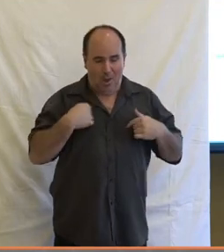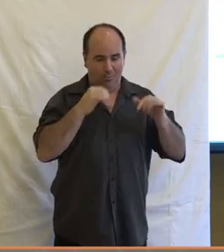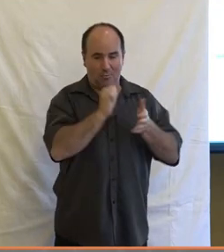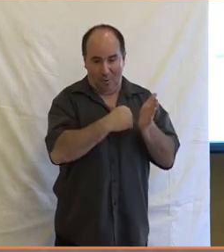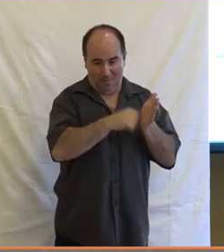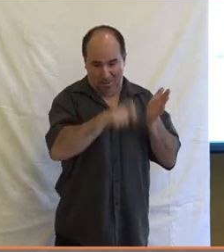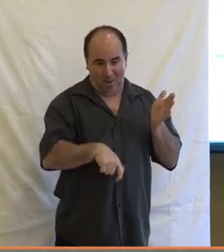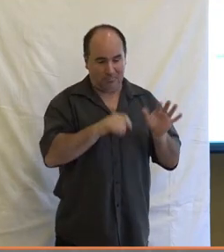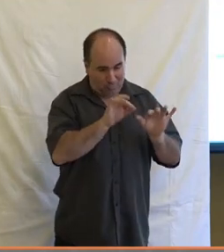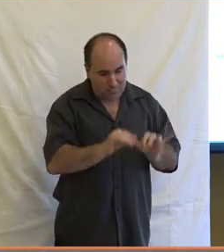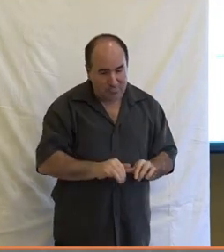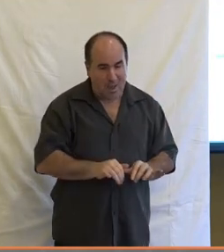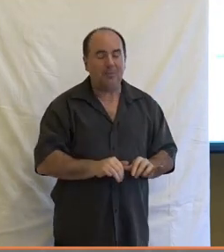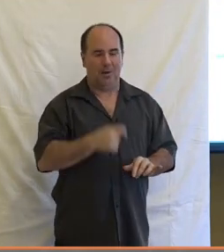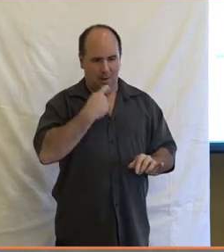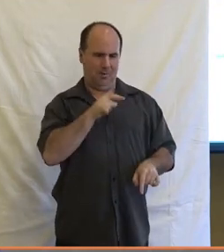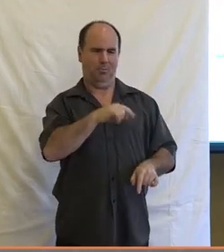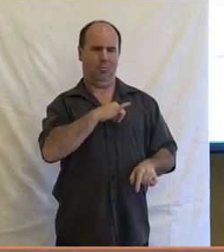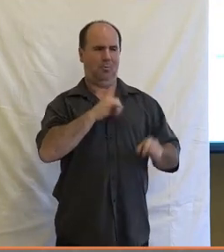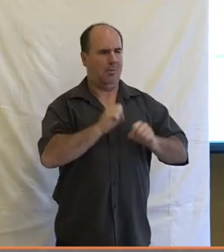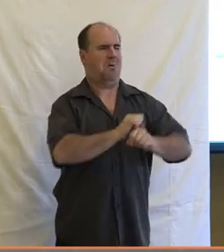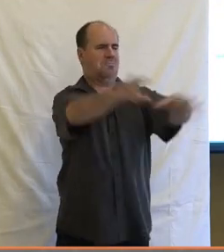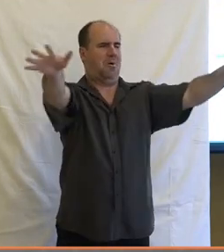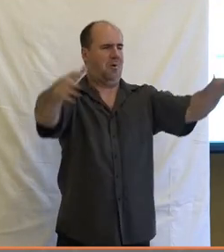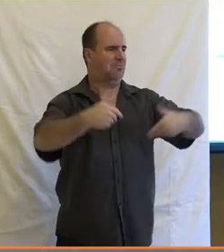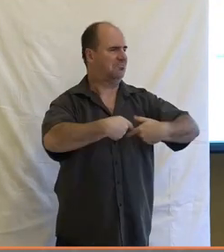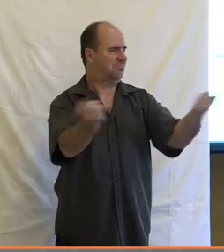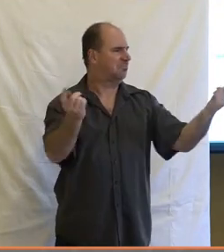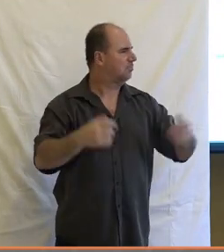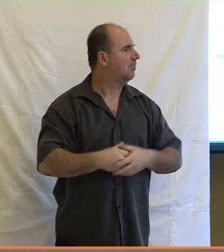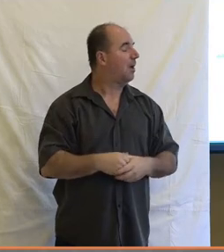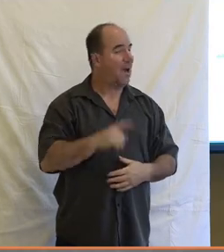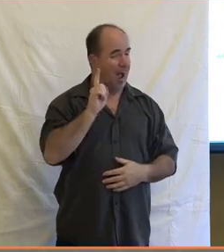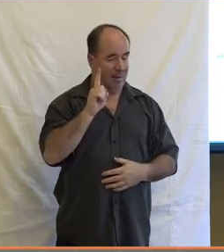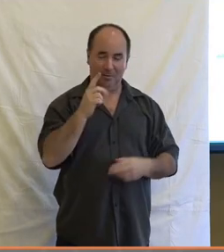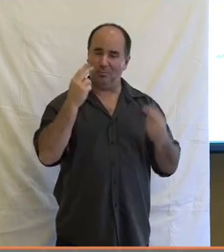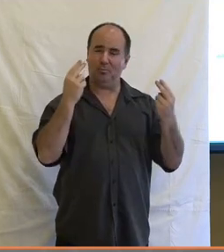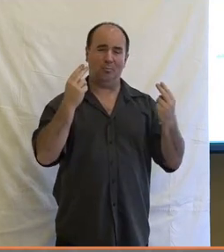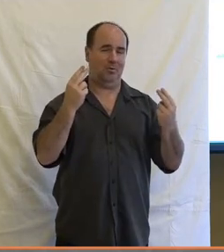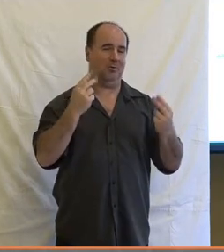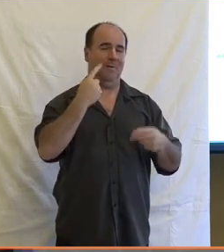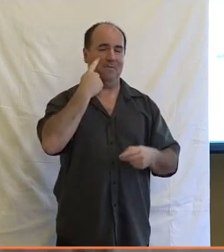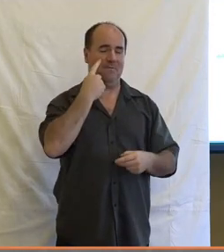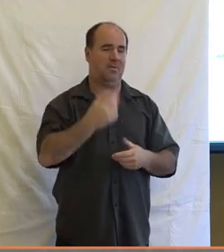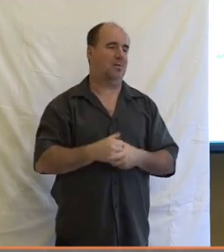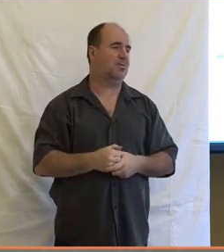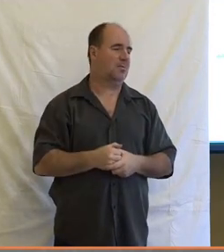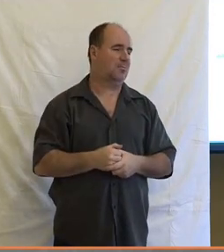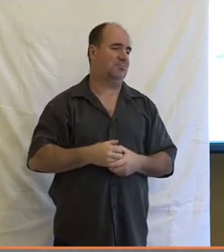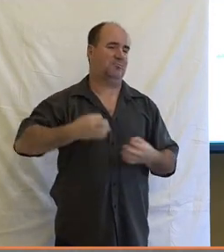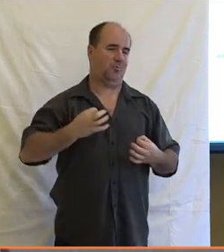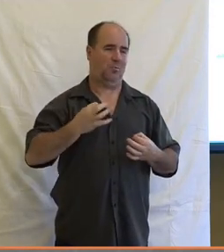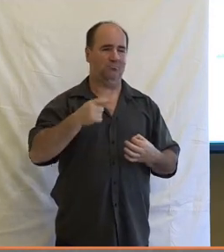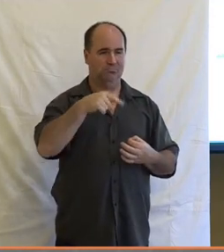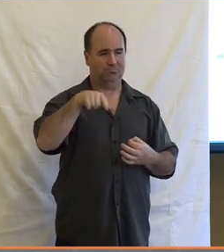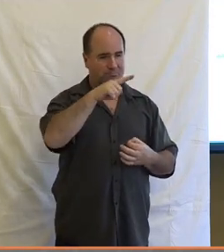vytisklo. Ale myslím si, že to, co je třeba, si myslím, důležité vědět a asi je tady z vás většina novinářů nebo prostě